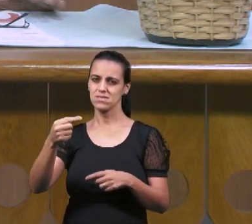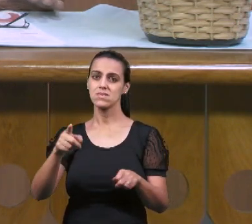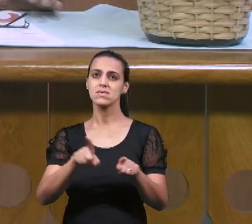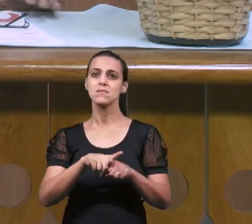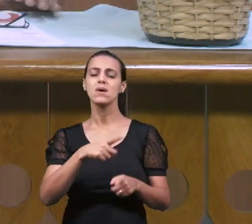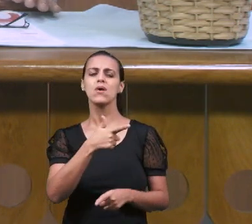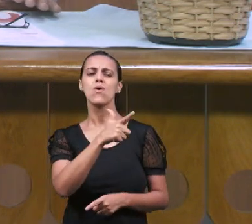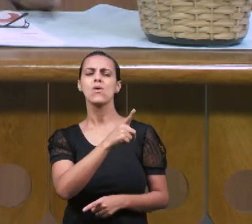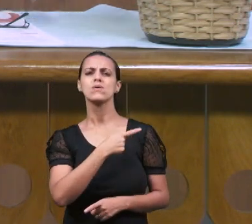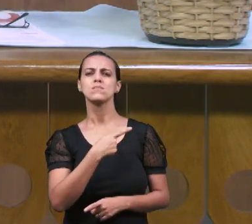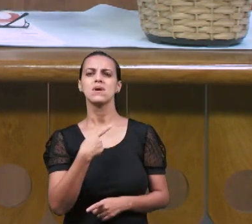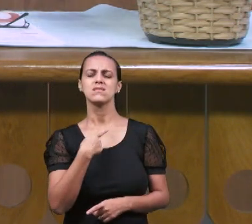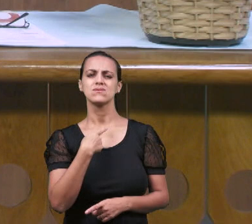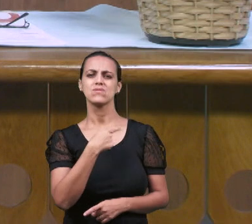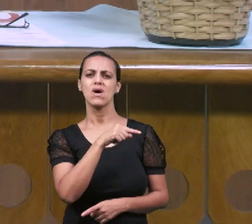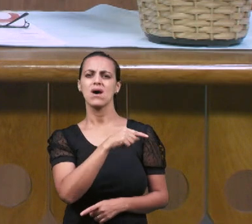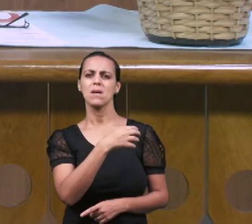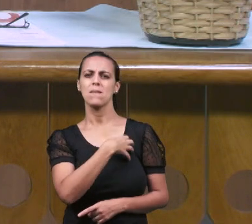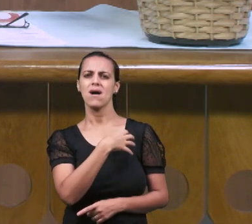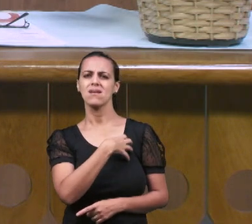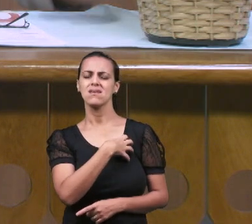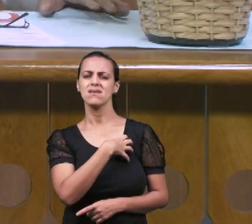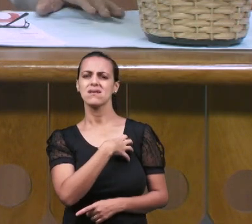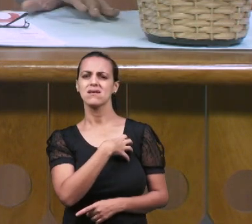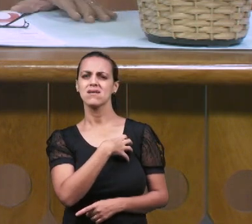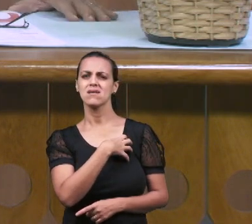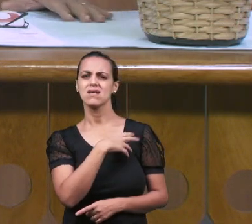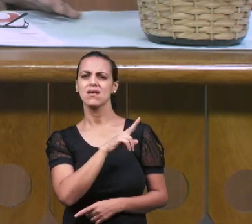de Bahia, quel est son nom?